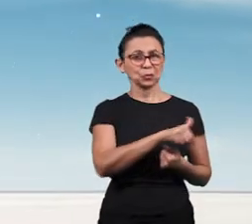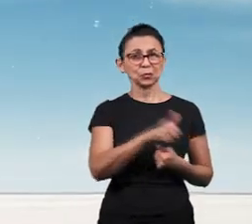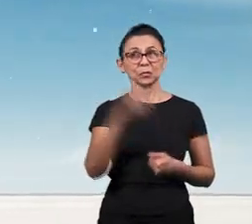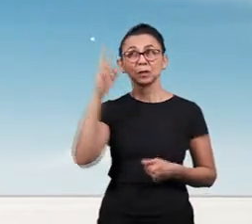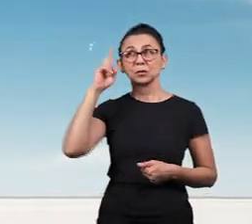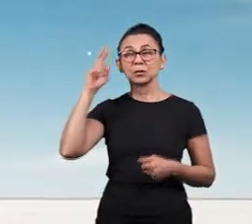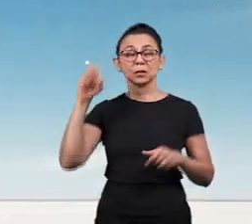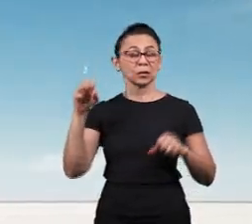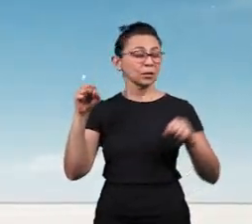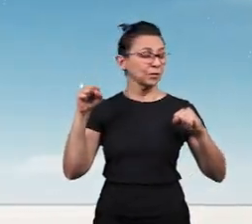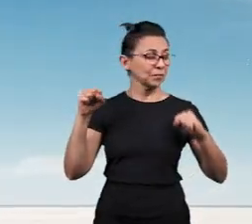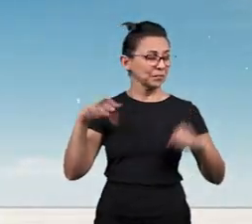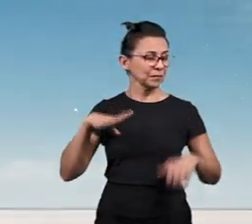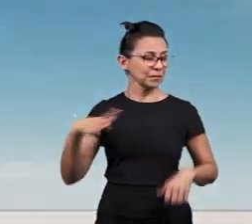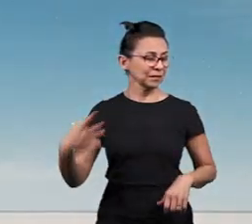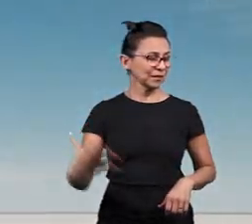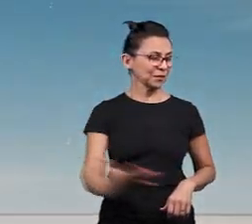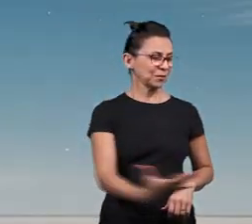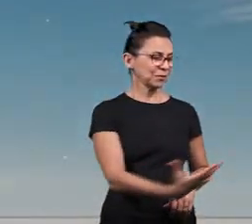понять.